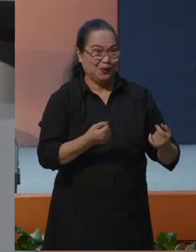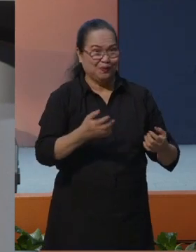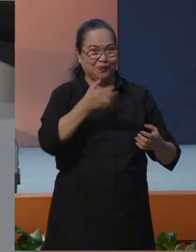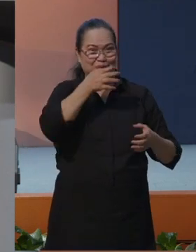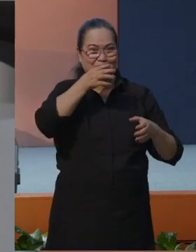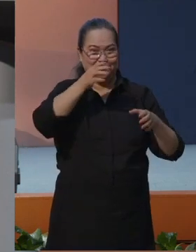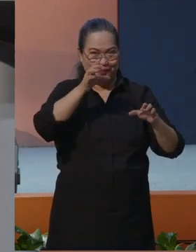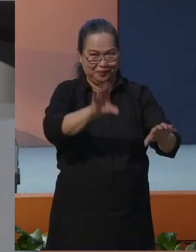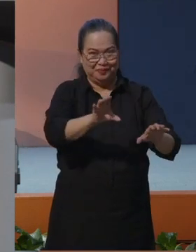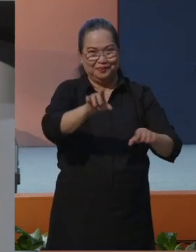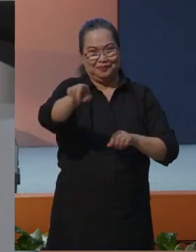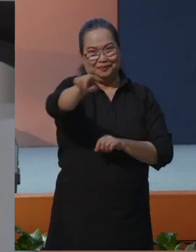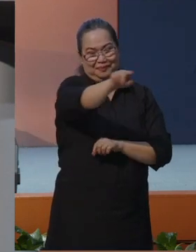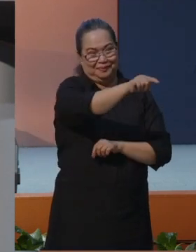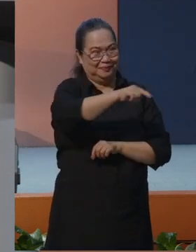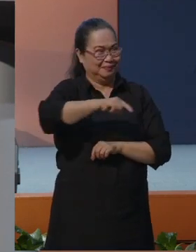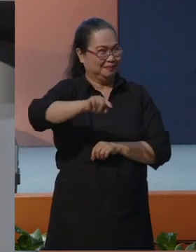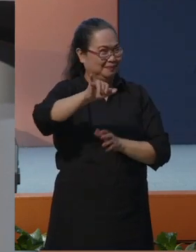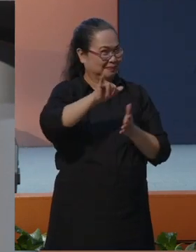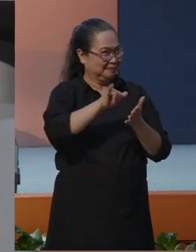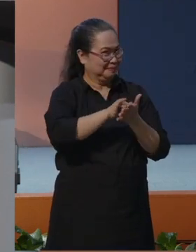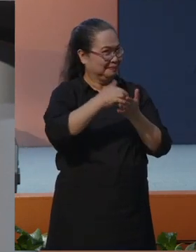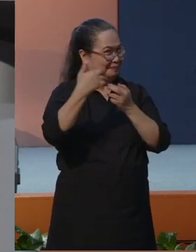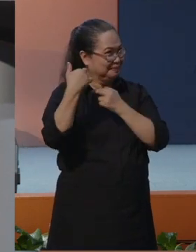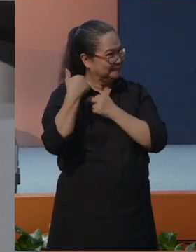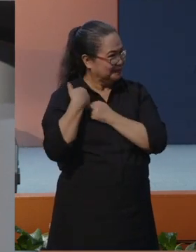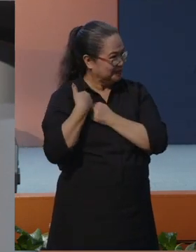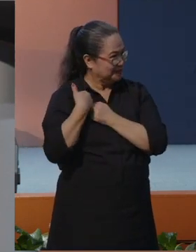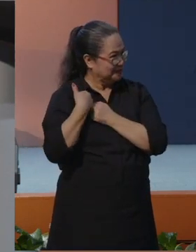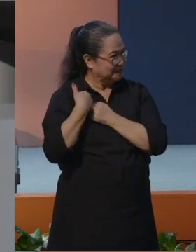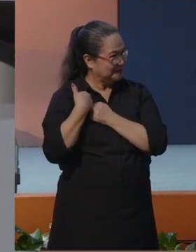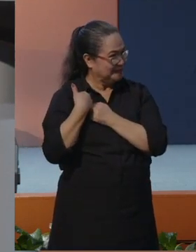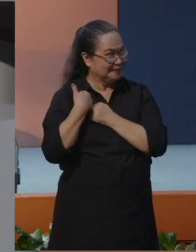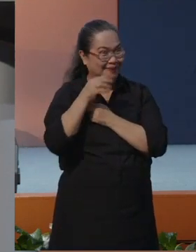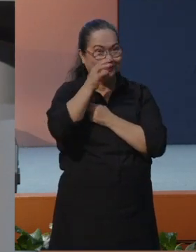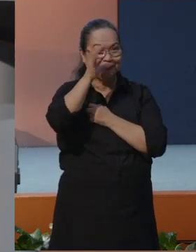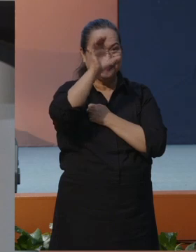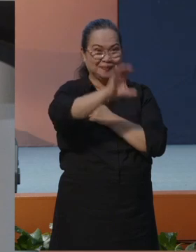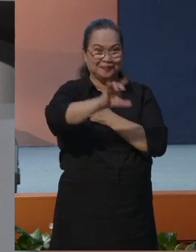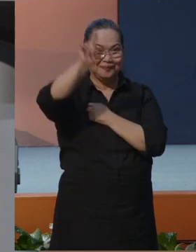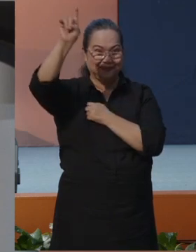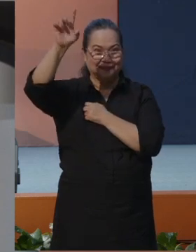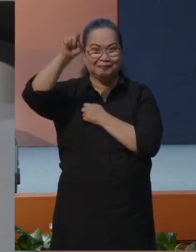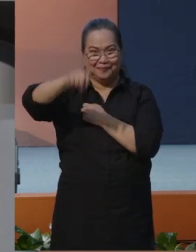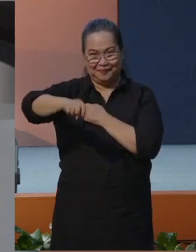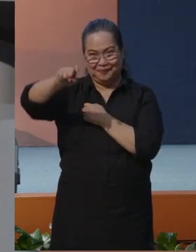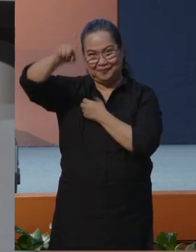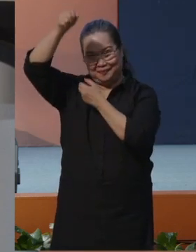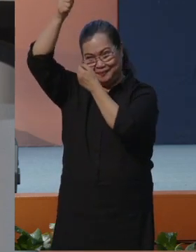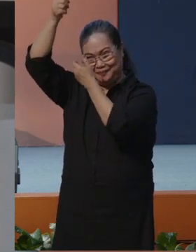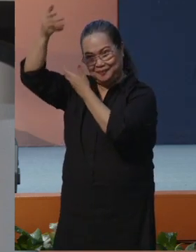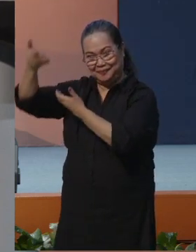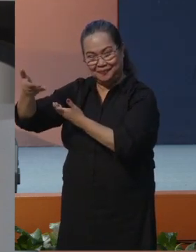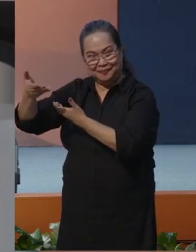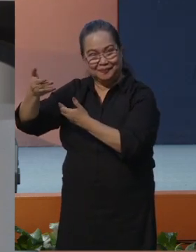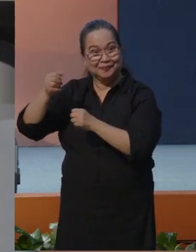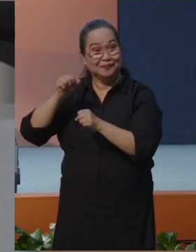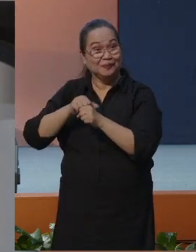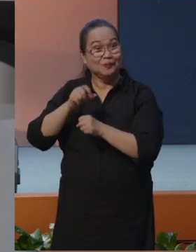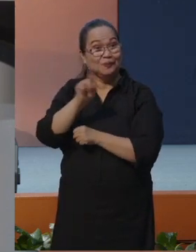us. Yan ang ating Great Commission. At dahil dyan, tayo ay lalabanan ng